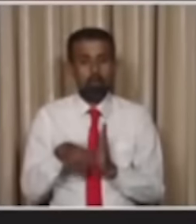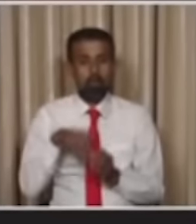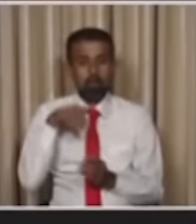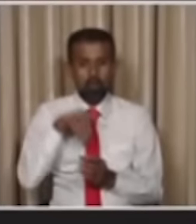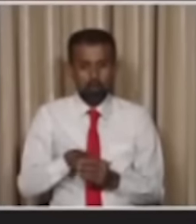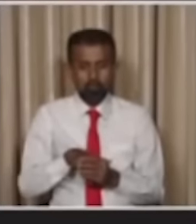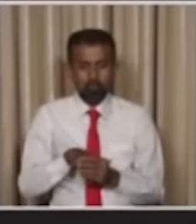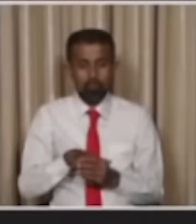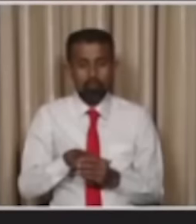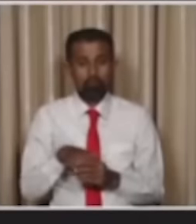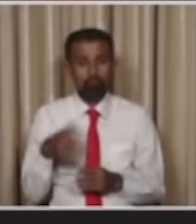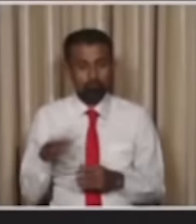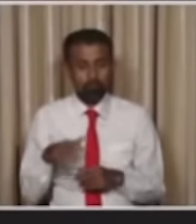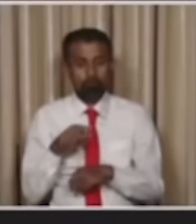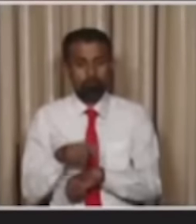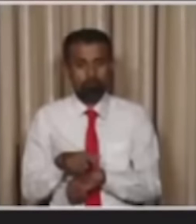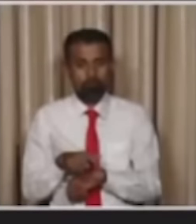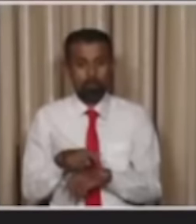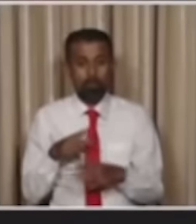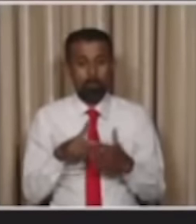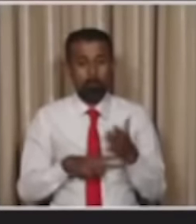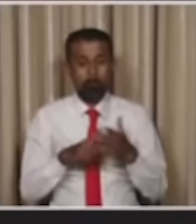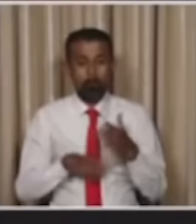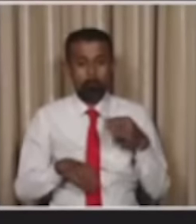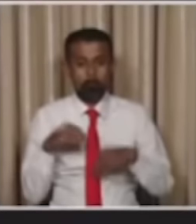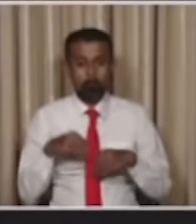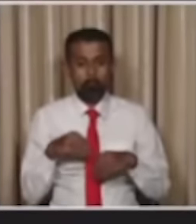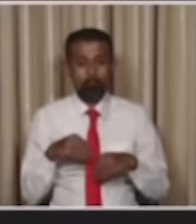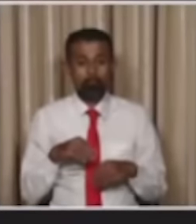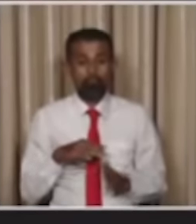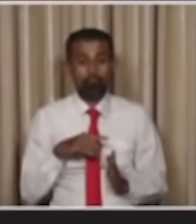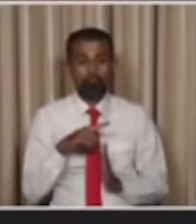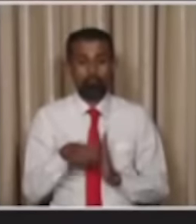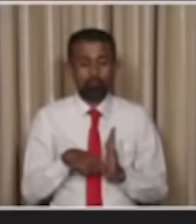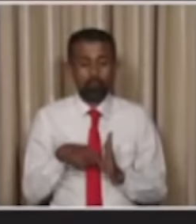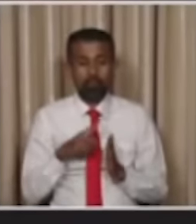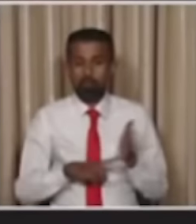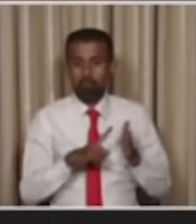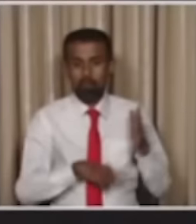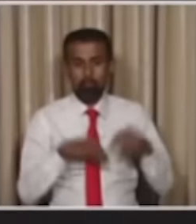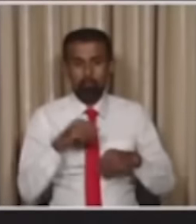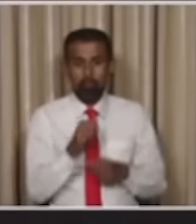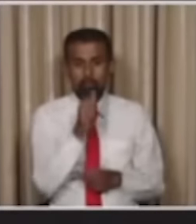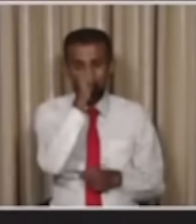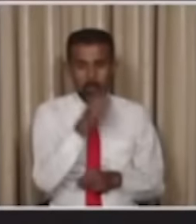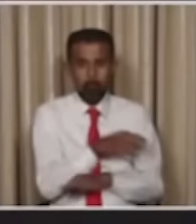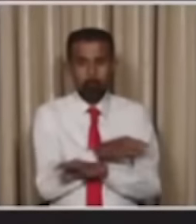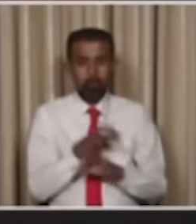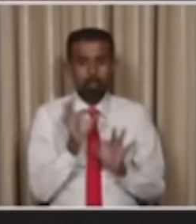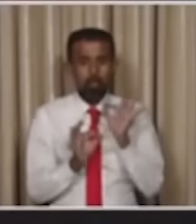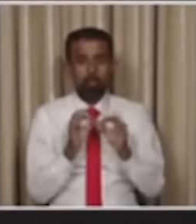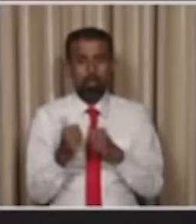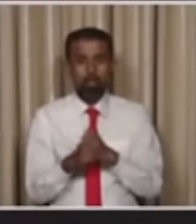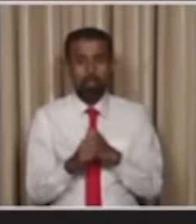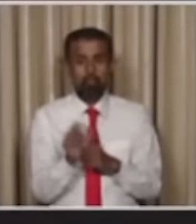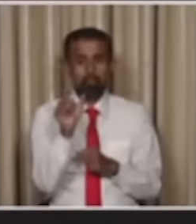කළ අවස්ථාවේ ඒ ප්‍රහාරයේ දේශපාලන, ඒ කියන්නේ දේශීය දේශපාලන කුමන්ත්‍රණයක් කියන කතාව හදපු එකව